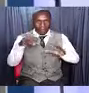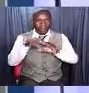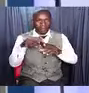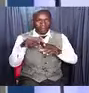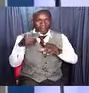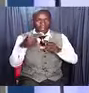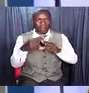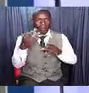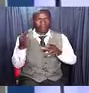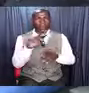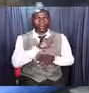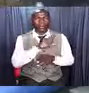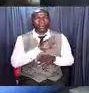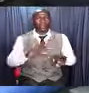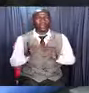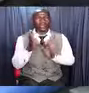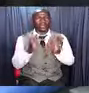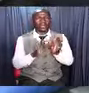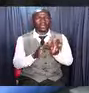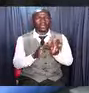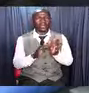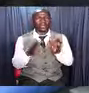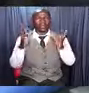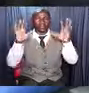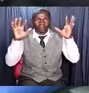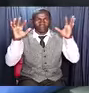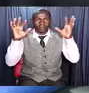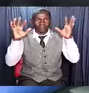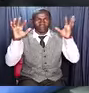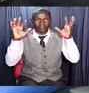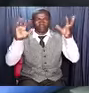kuu la Bwana Yesu. Amen.